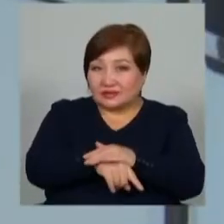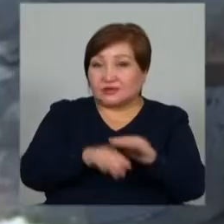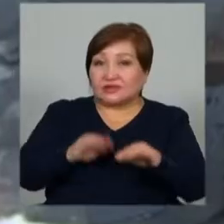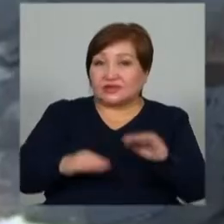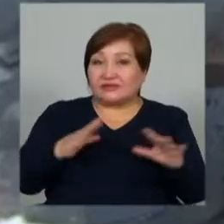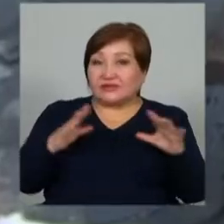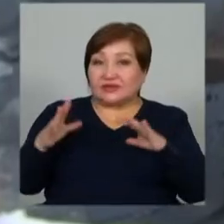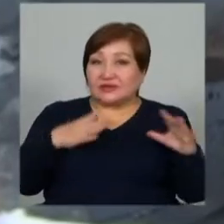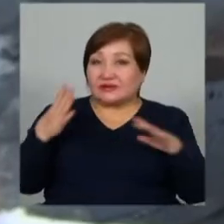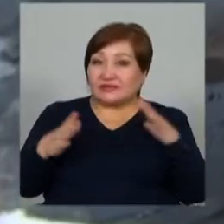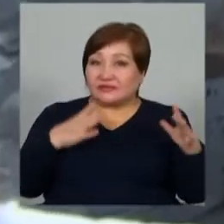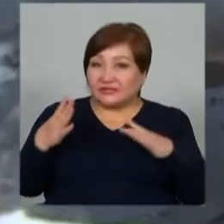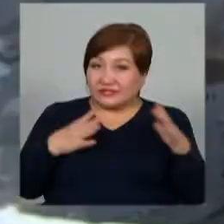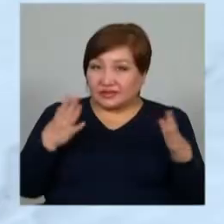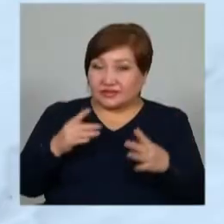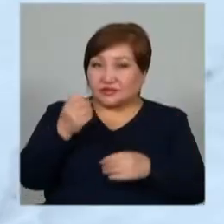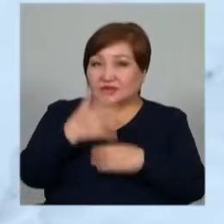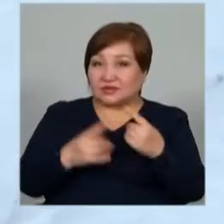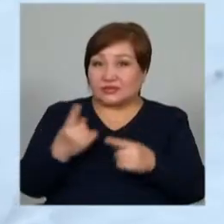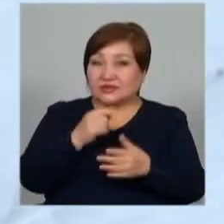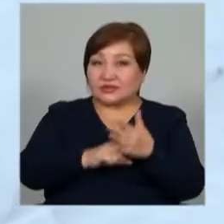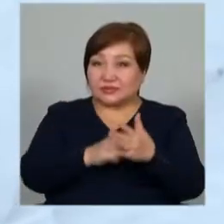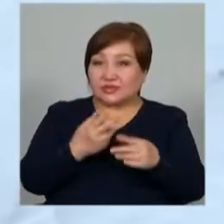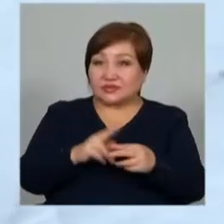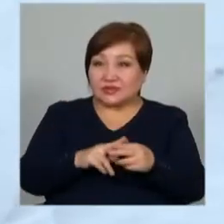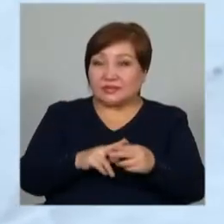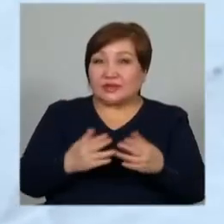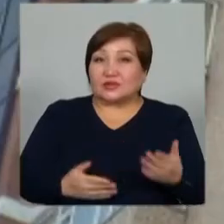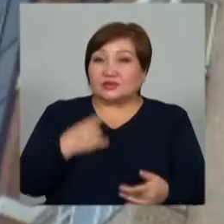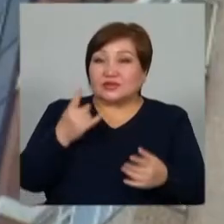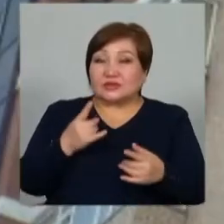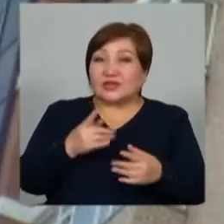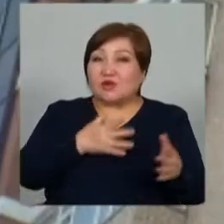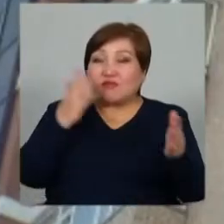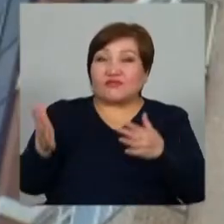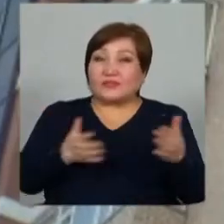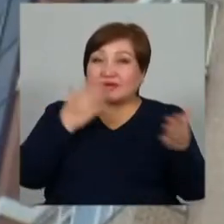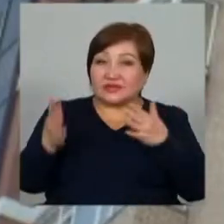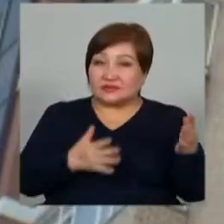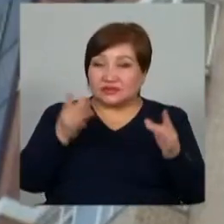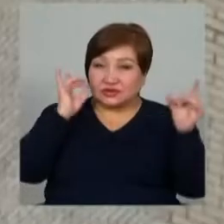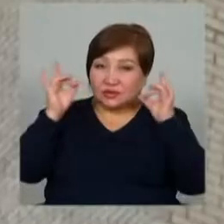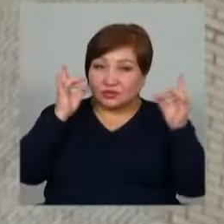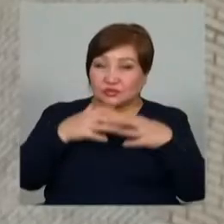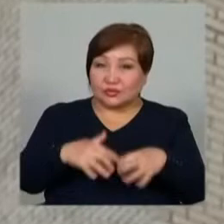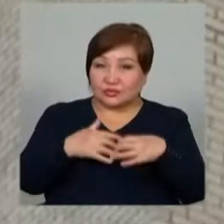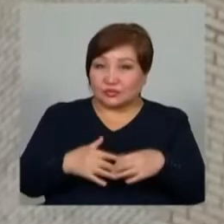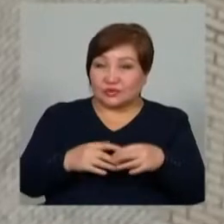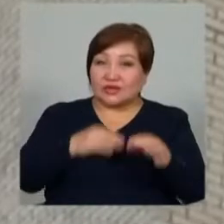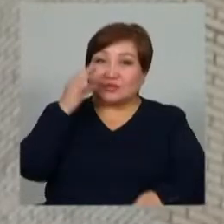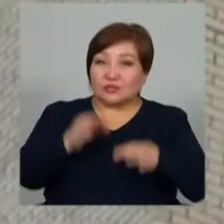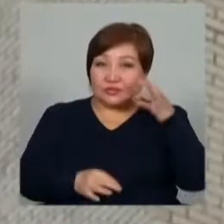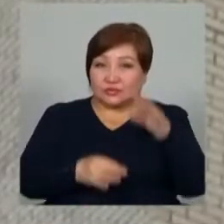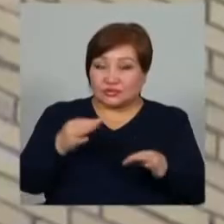болуының бірден бір себебі де осы. Тұрғындардың айтуынша мына желдеткіш құрылғының дауысы күндіз түні маза бермейтіні былай